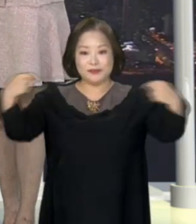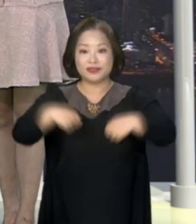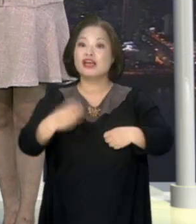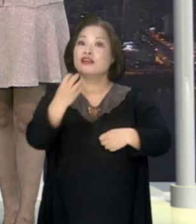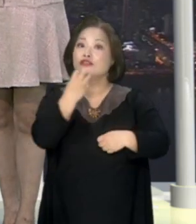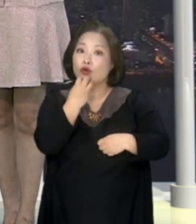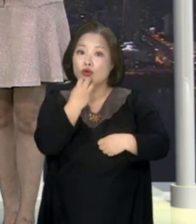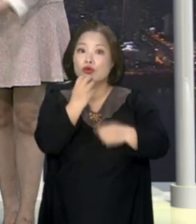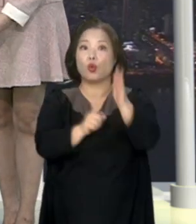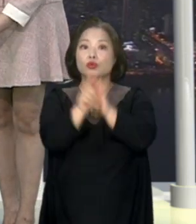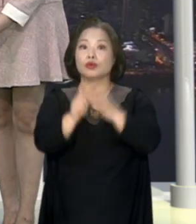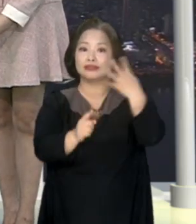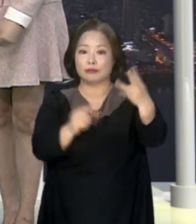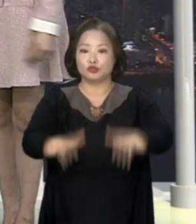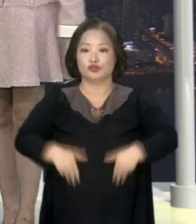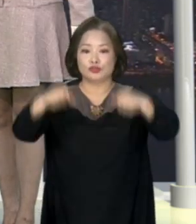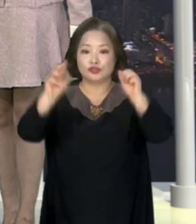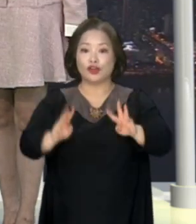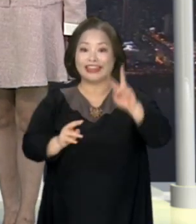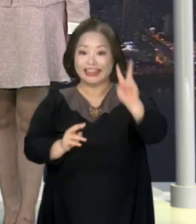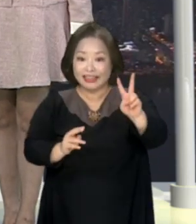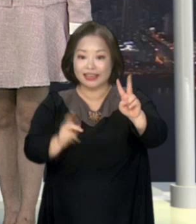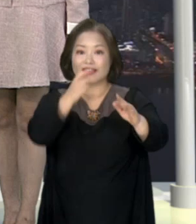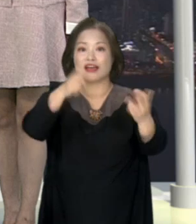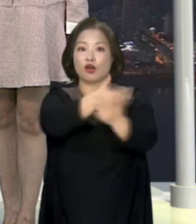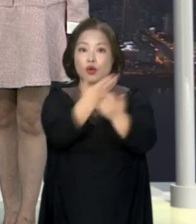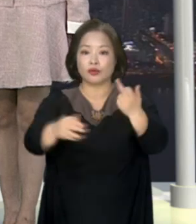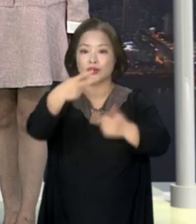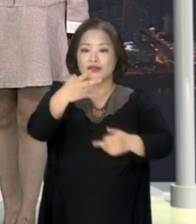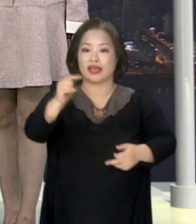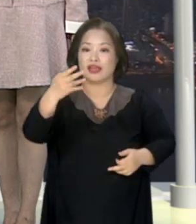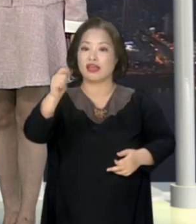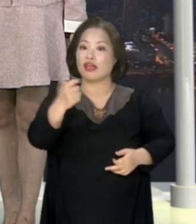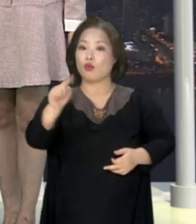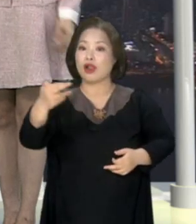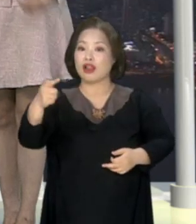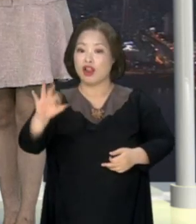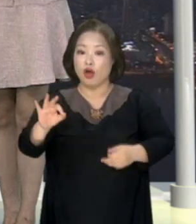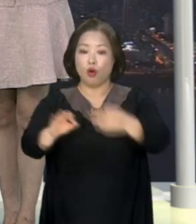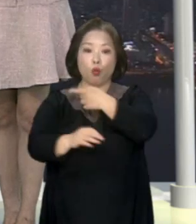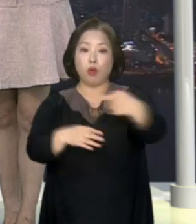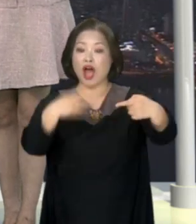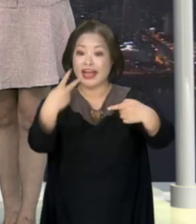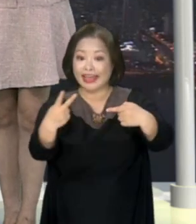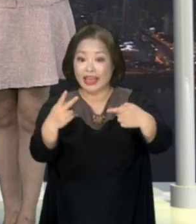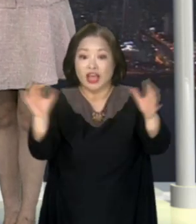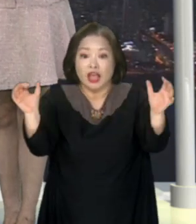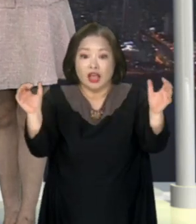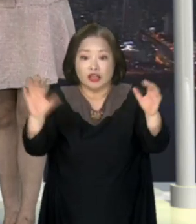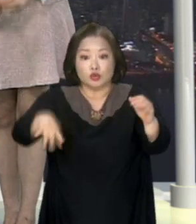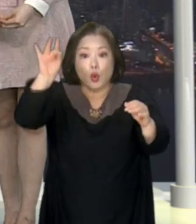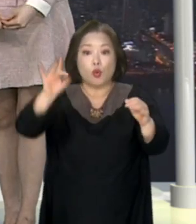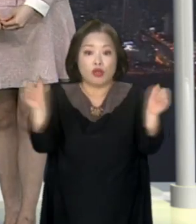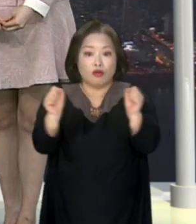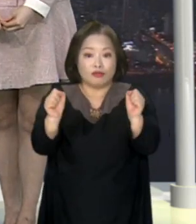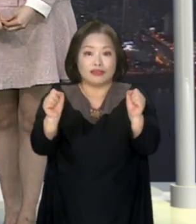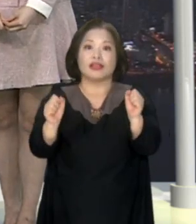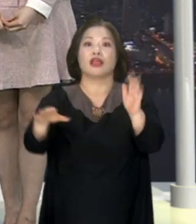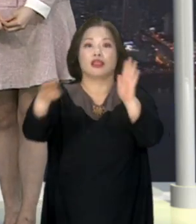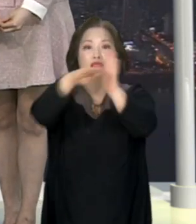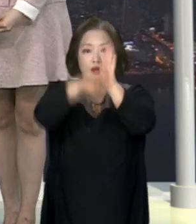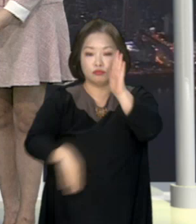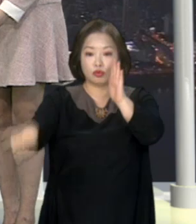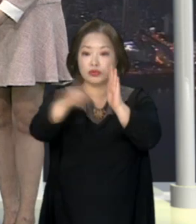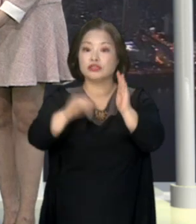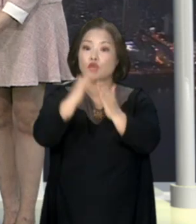서울이 3도 춘천이 2도 강원도 대관령이 영하 1도로 초겨울 추위가 나타나겠고요 남부 지방은